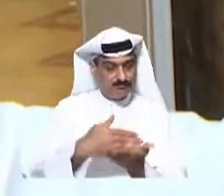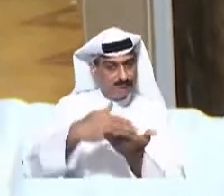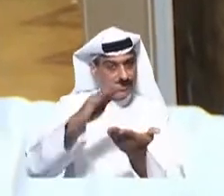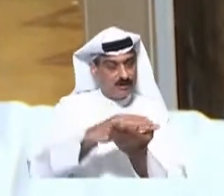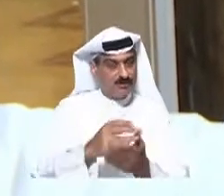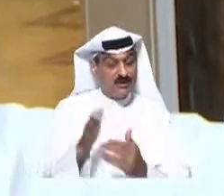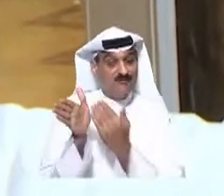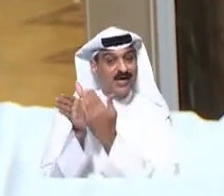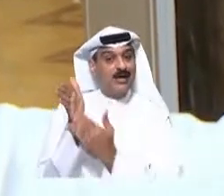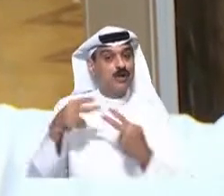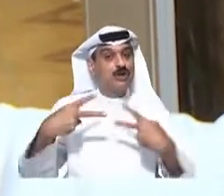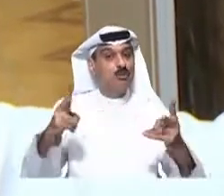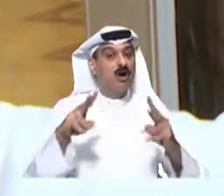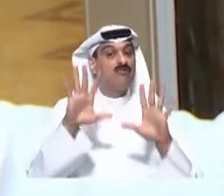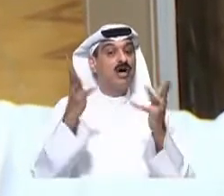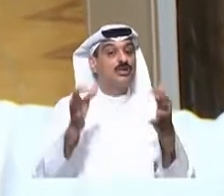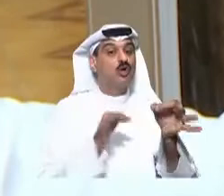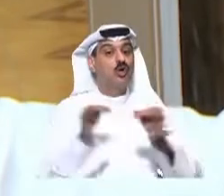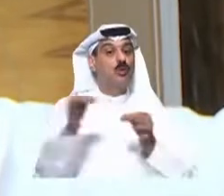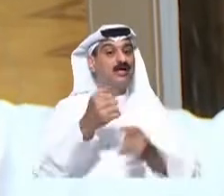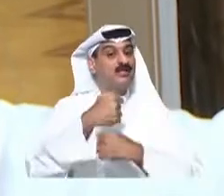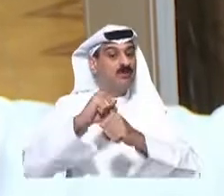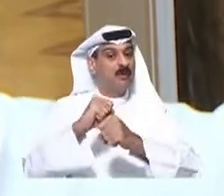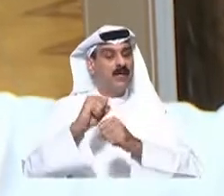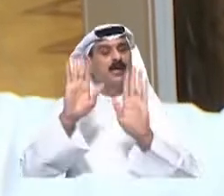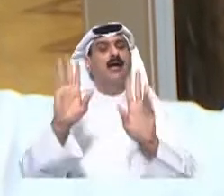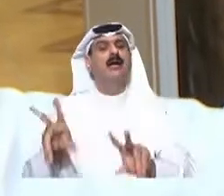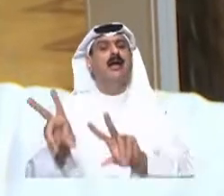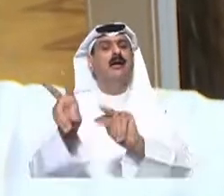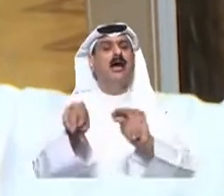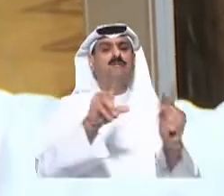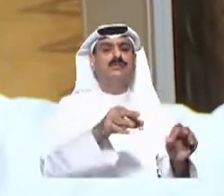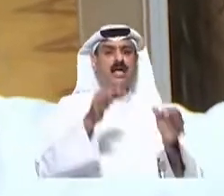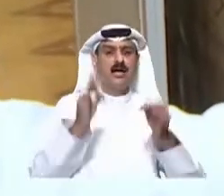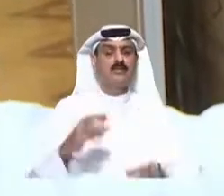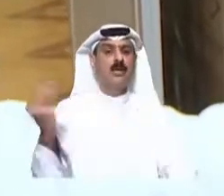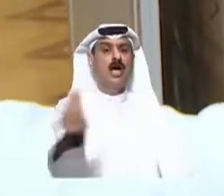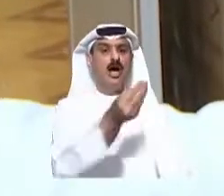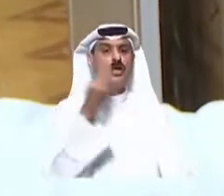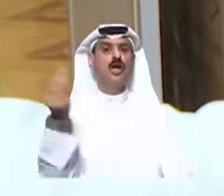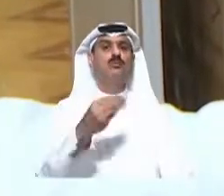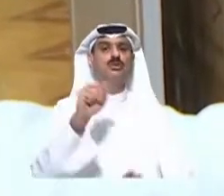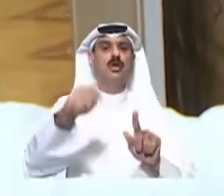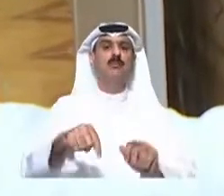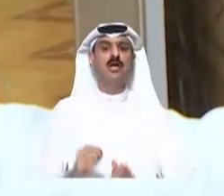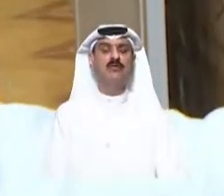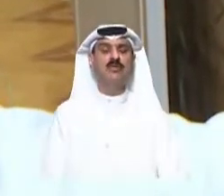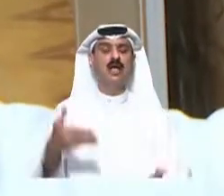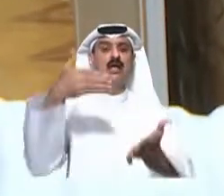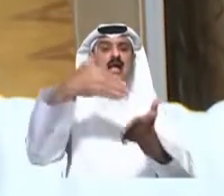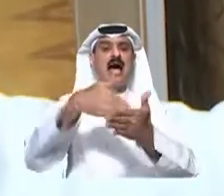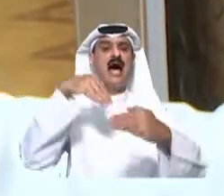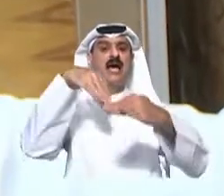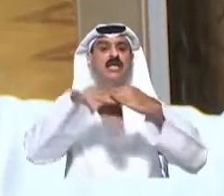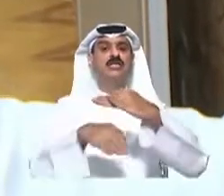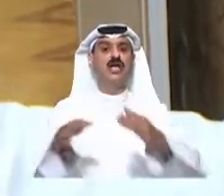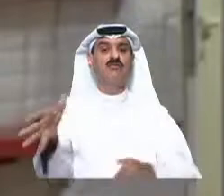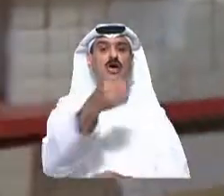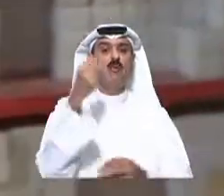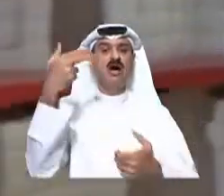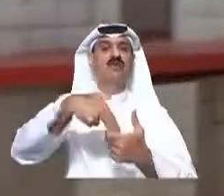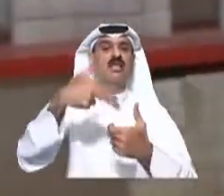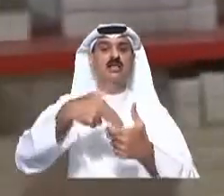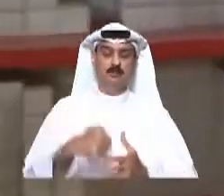الرخص والمخططات لدى بلدية الكويت، لأن جولاتنا مستمرة لحين الانتهاء من آخر سرداب في محافظة الأحمدي إن شاء